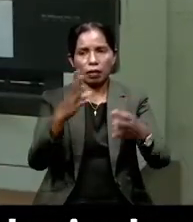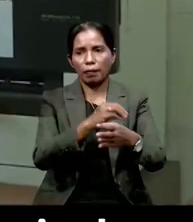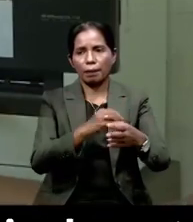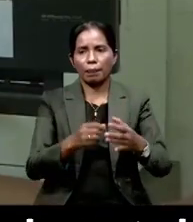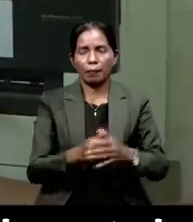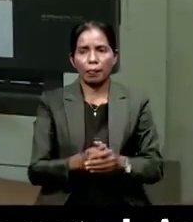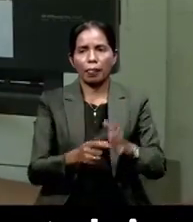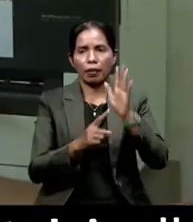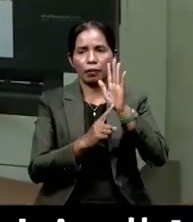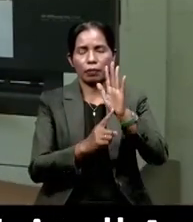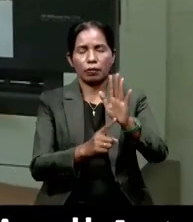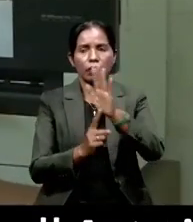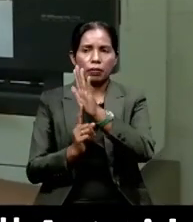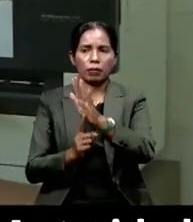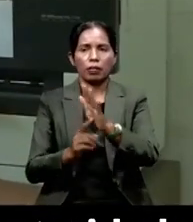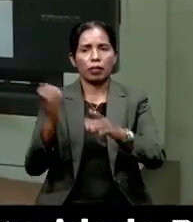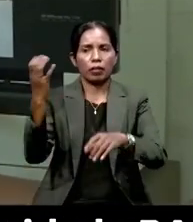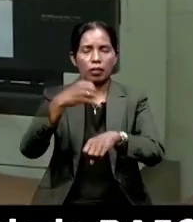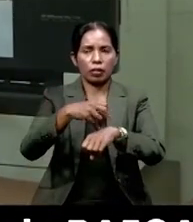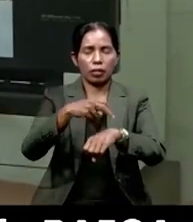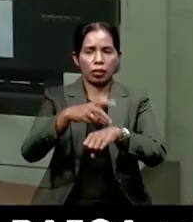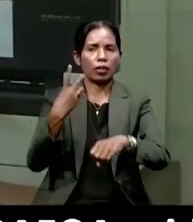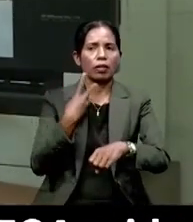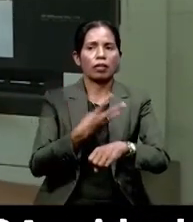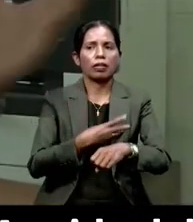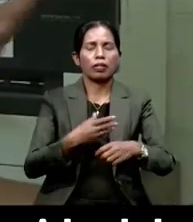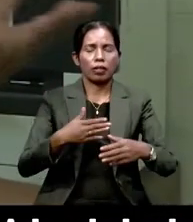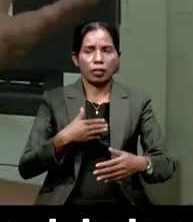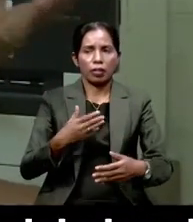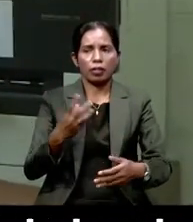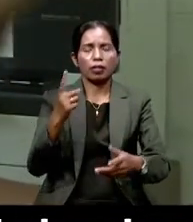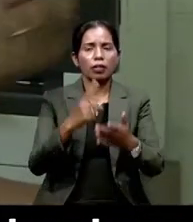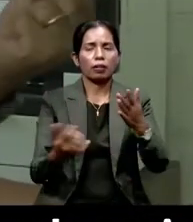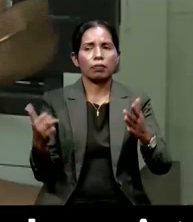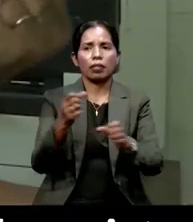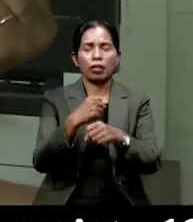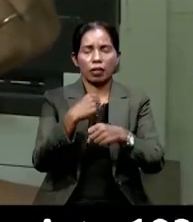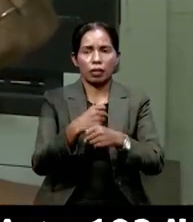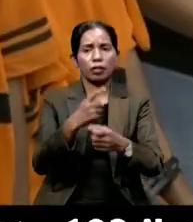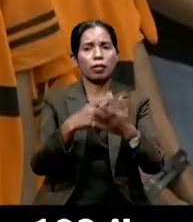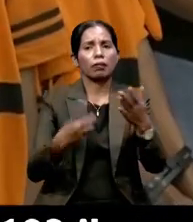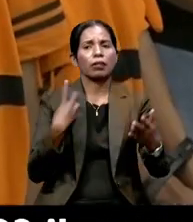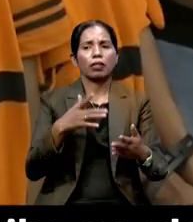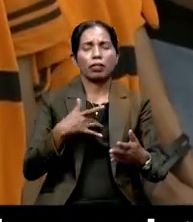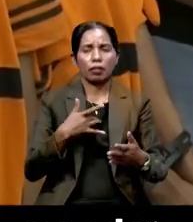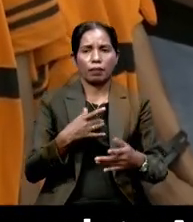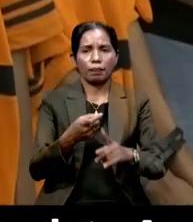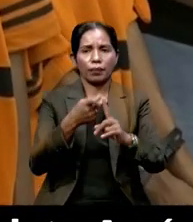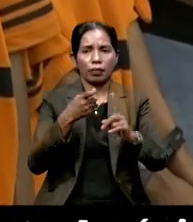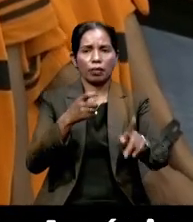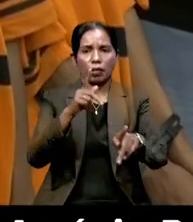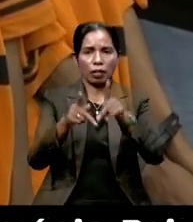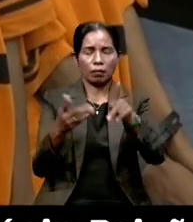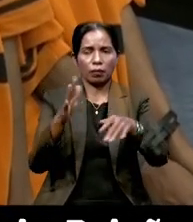sera haturu tung tung sai ia internasional yang ita ia insan, mas sira mak sira halo, sira mak ita sinti. Husi arguido